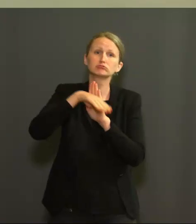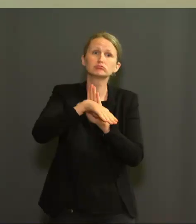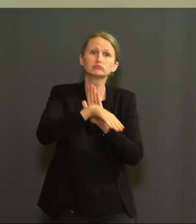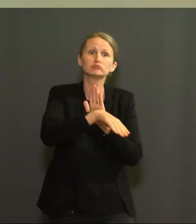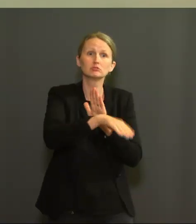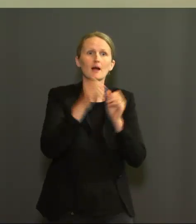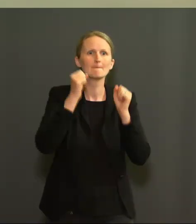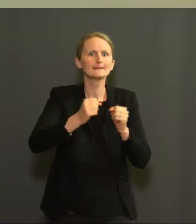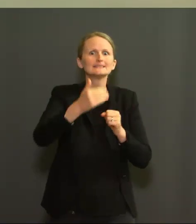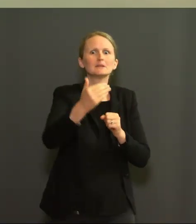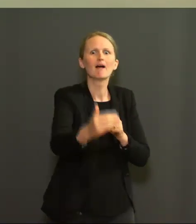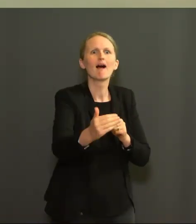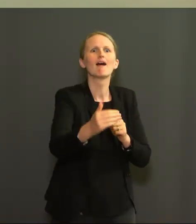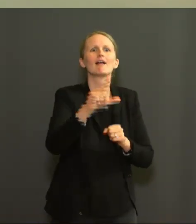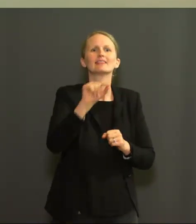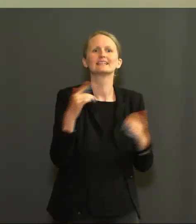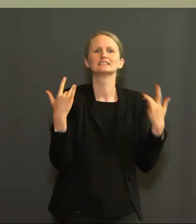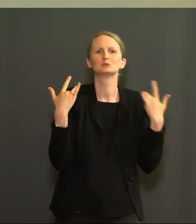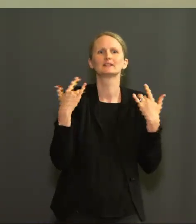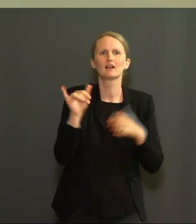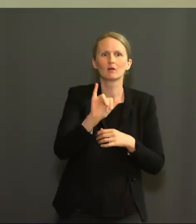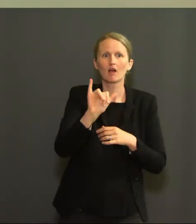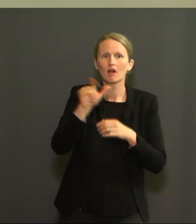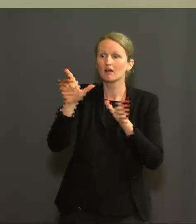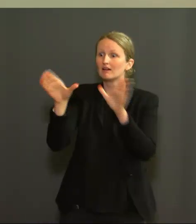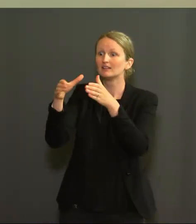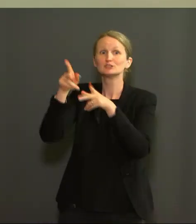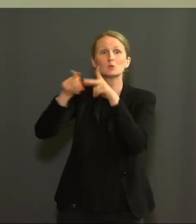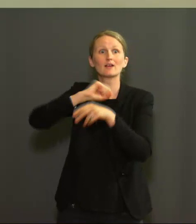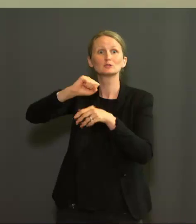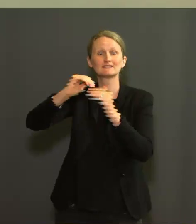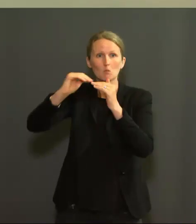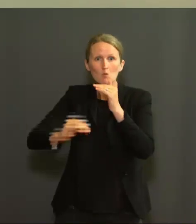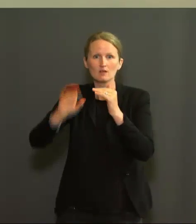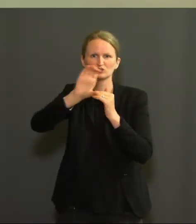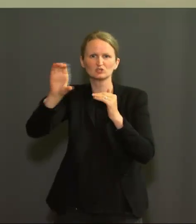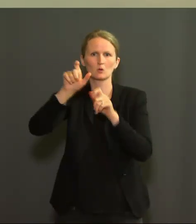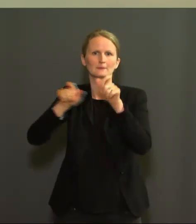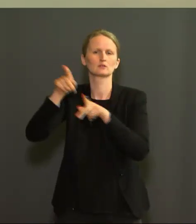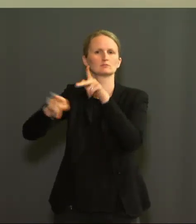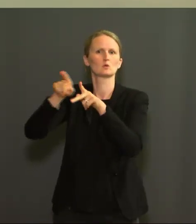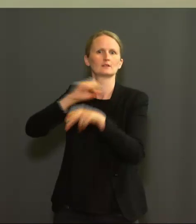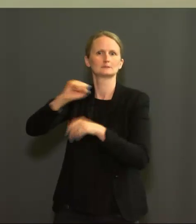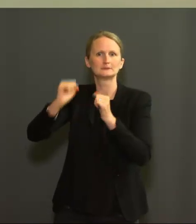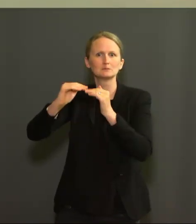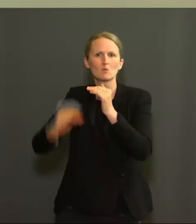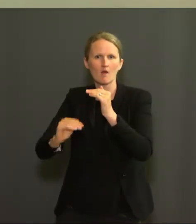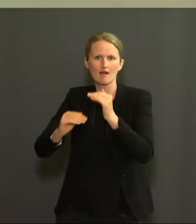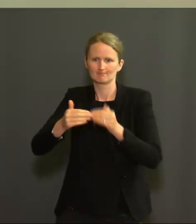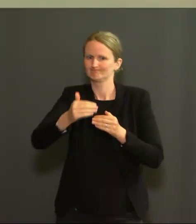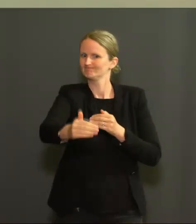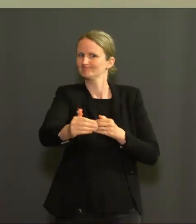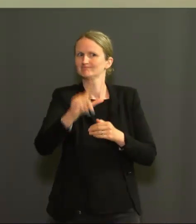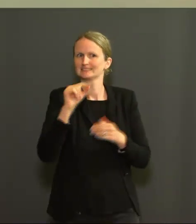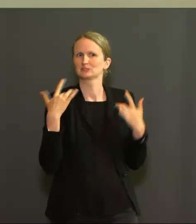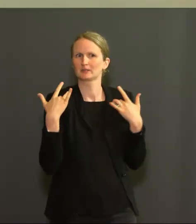symbolique de 100 lits occupés aux soins intensifs. Dernier point, ce sont les décès. Nous n'avons heureusement plus